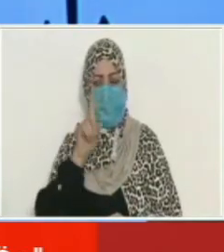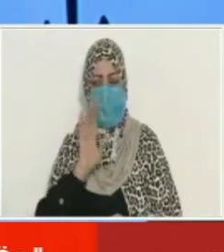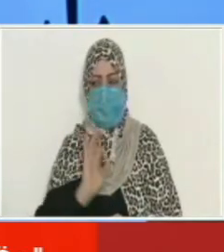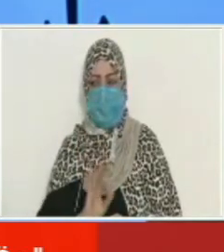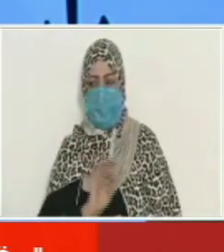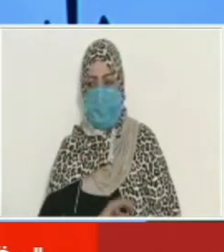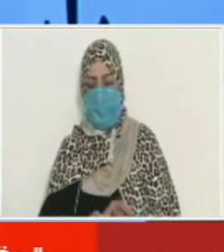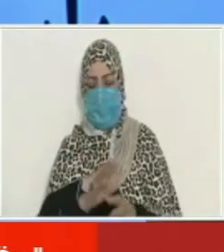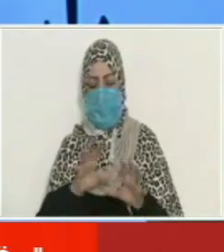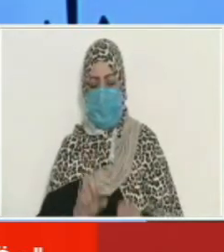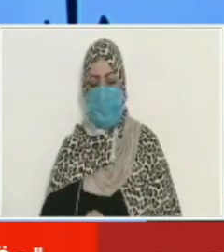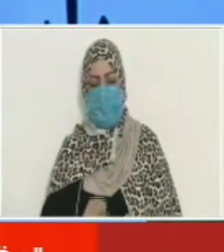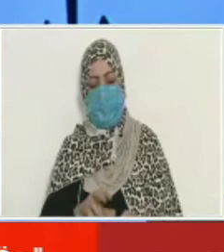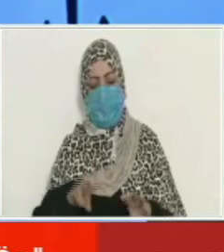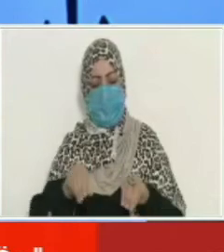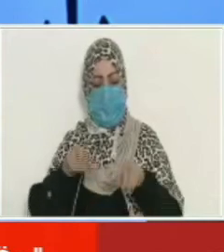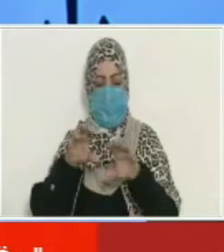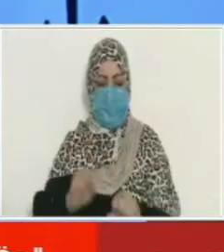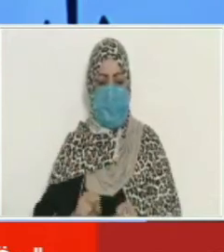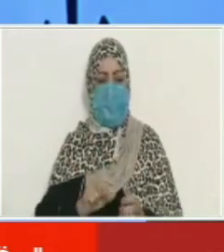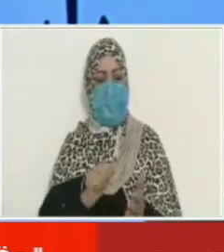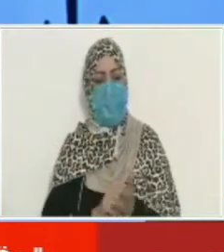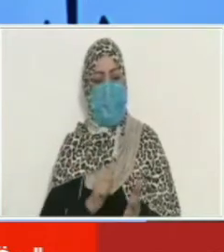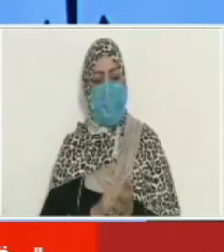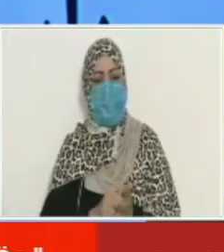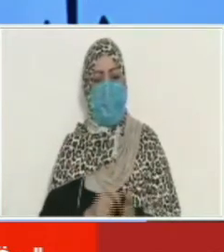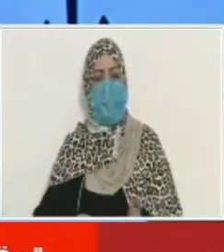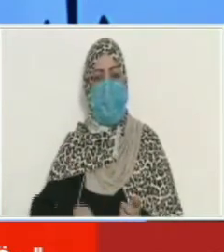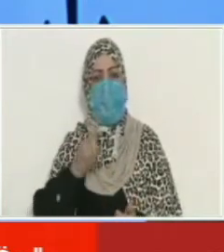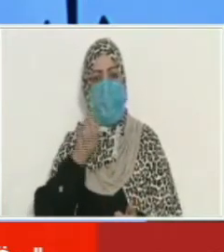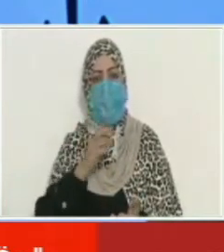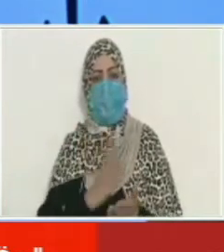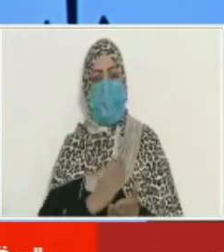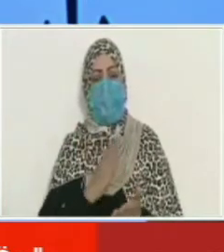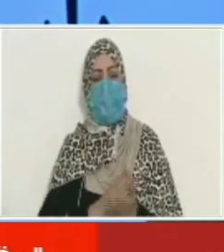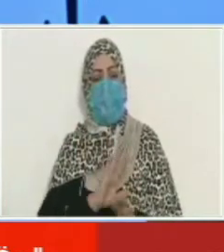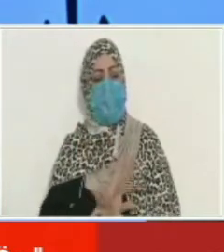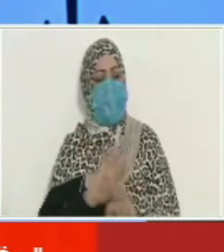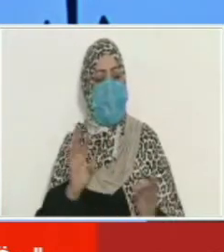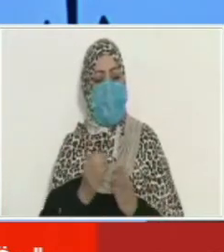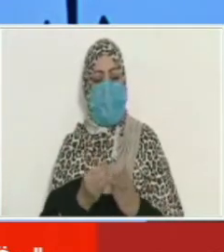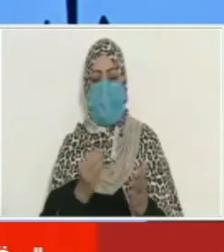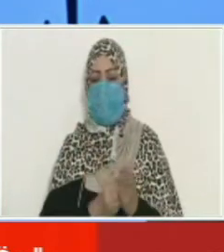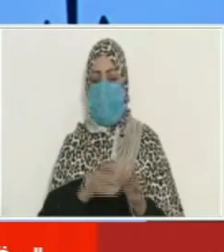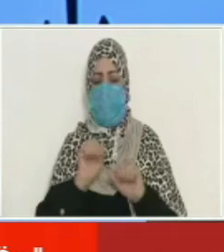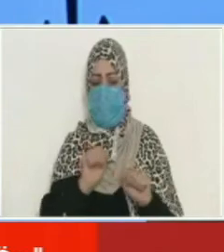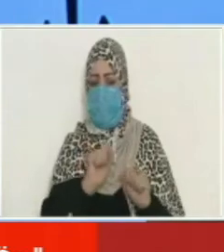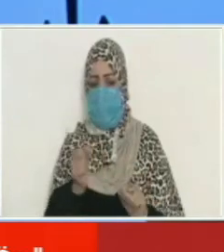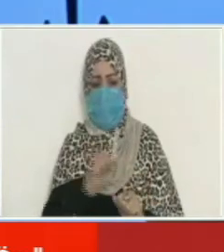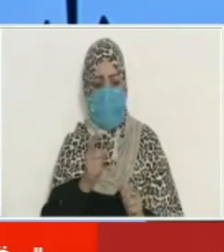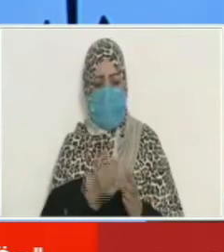يمكن ان تصالح مثلا بان يرجع الى اقربائه او ورثته او كذا، لان صاحب الورثه